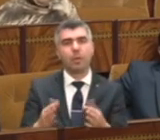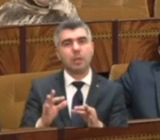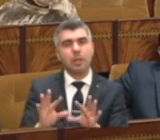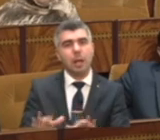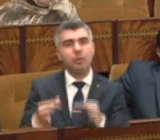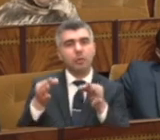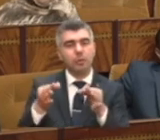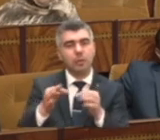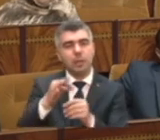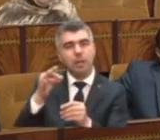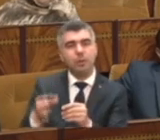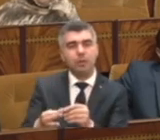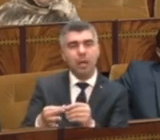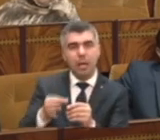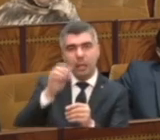الطاقه